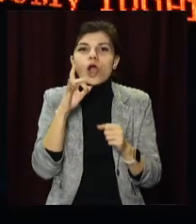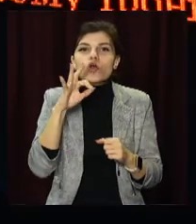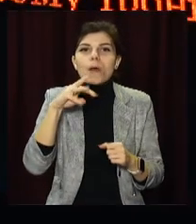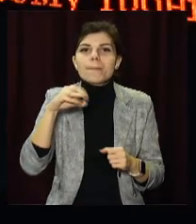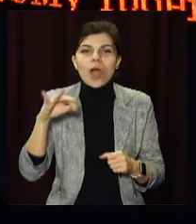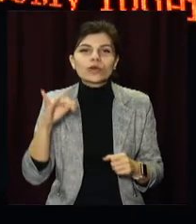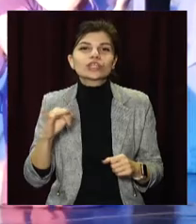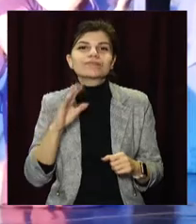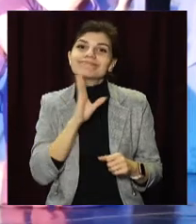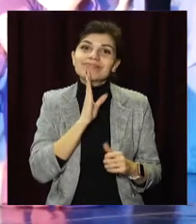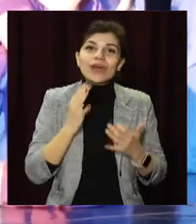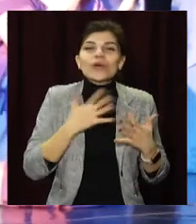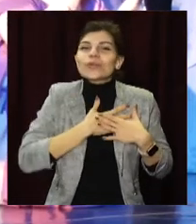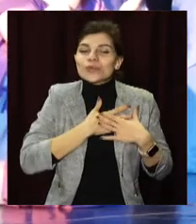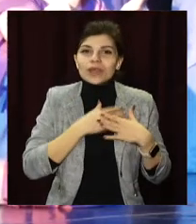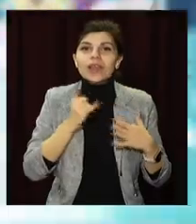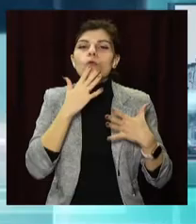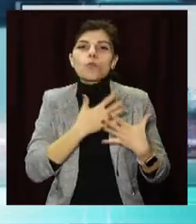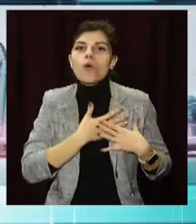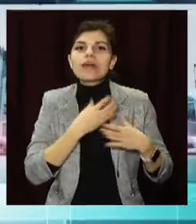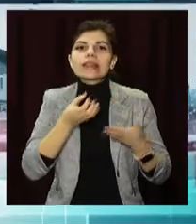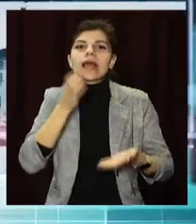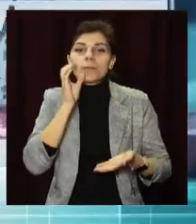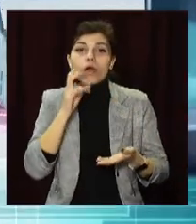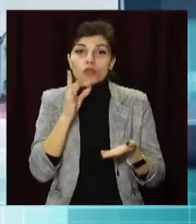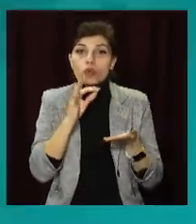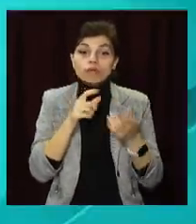на них дійсні до кінця театрального сезону.